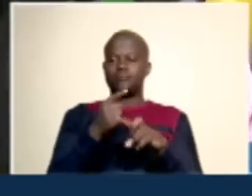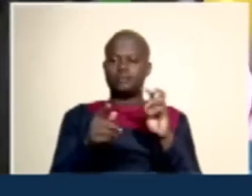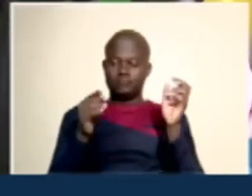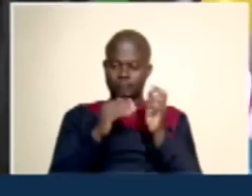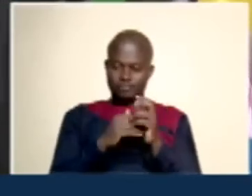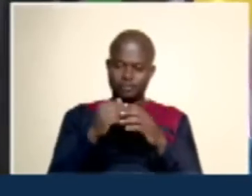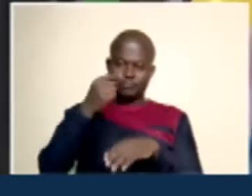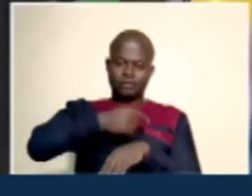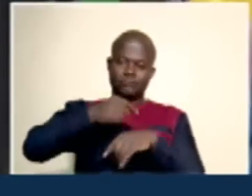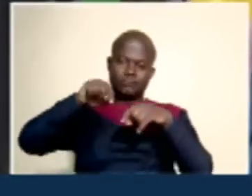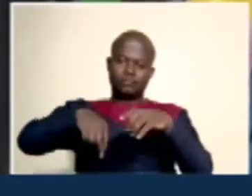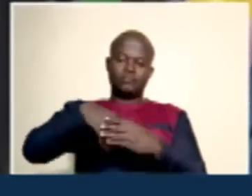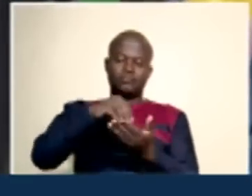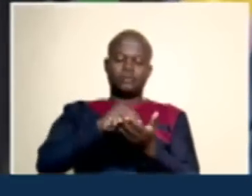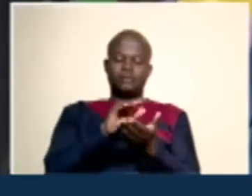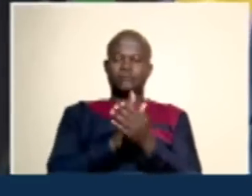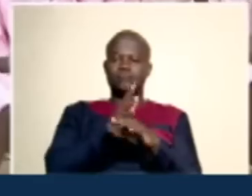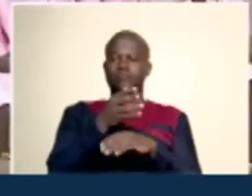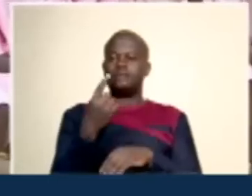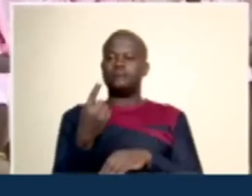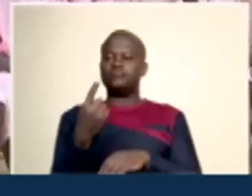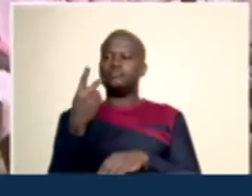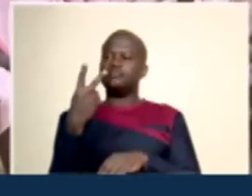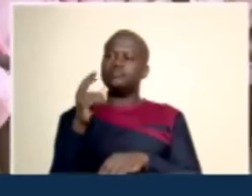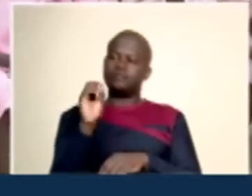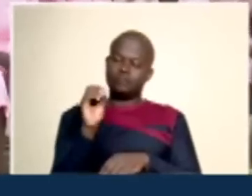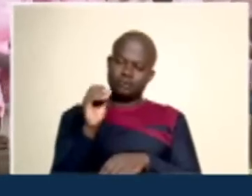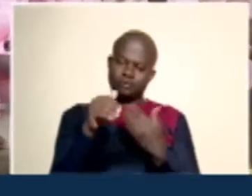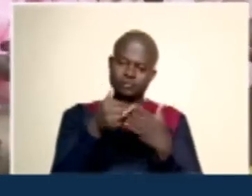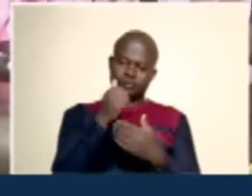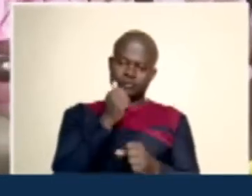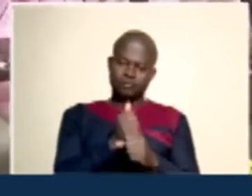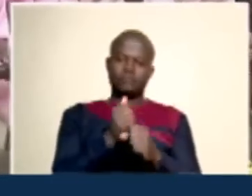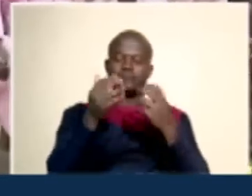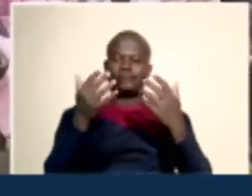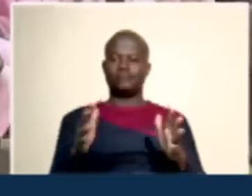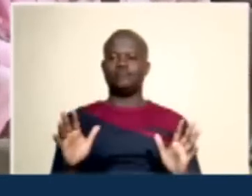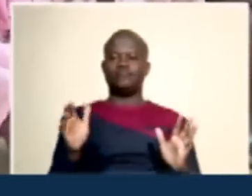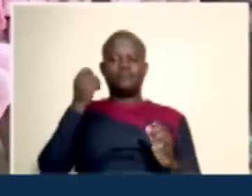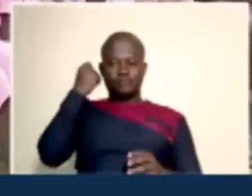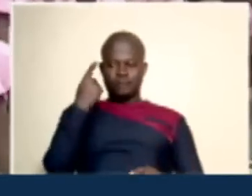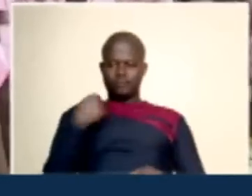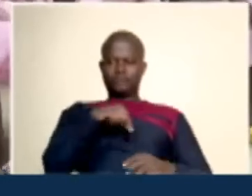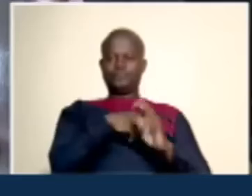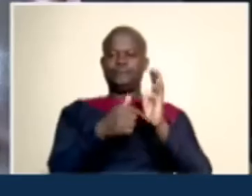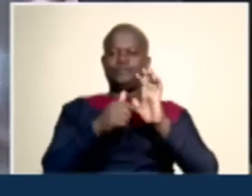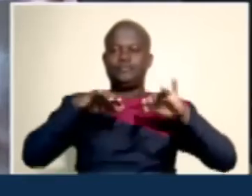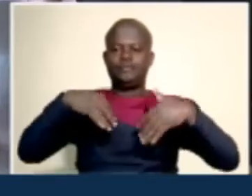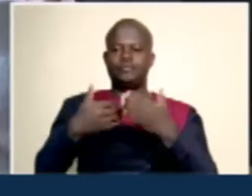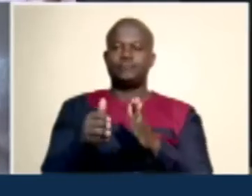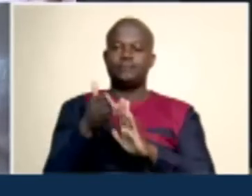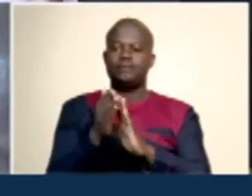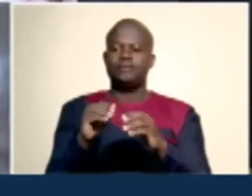Ariko uyu munsi amadosiye 120 araza gukorerwa arangire. So nibyo bigaragaza ukuntu